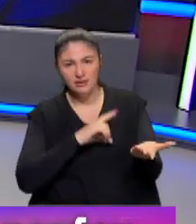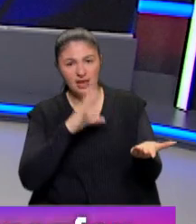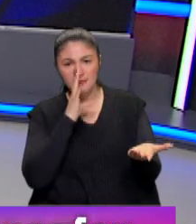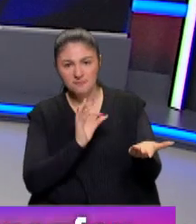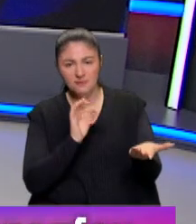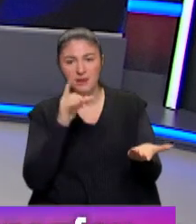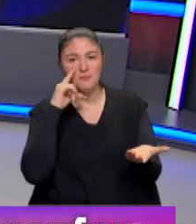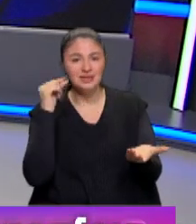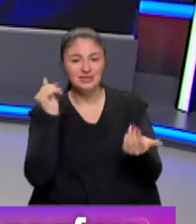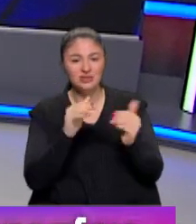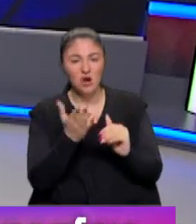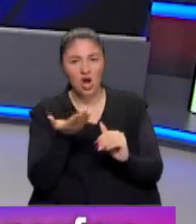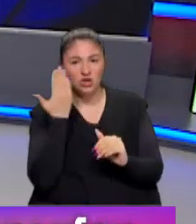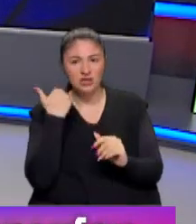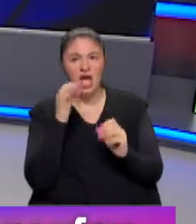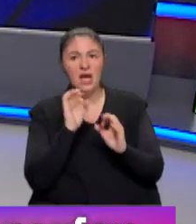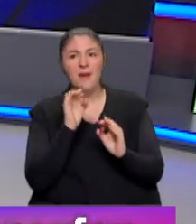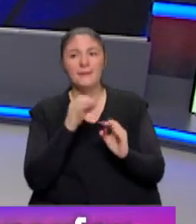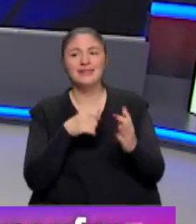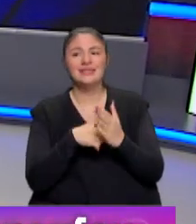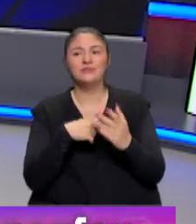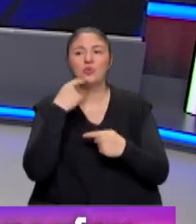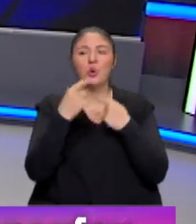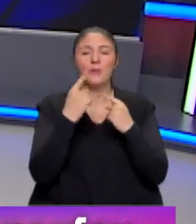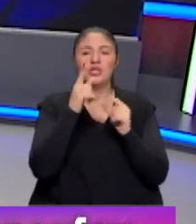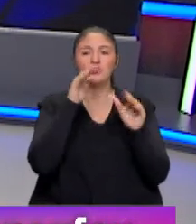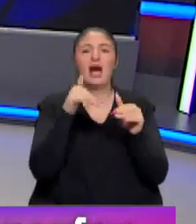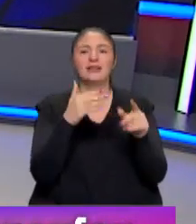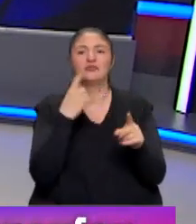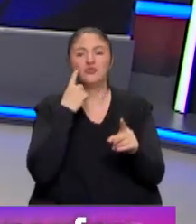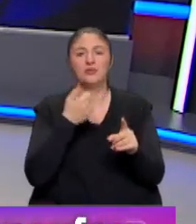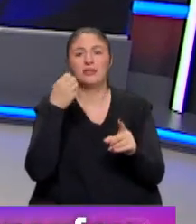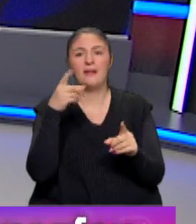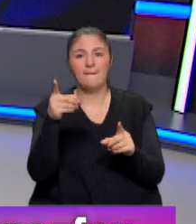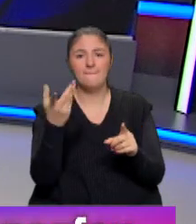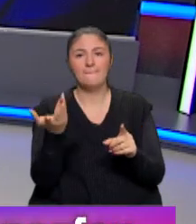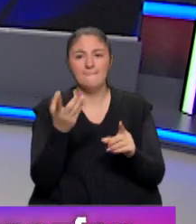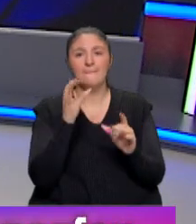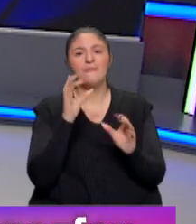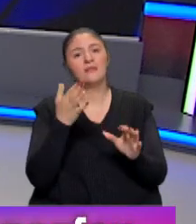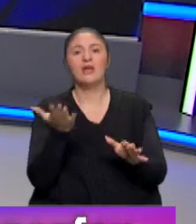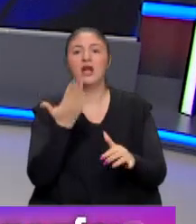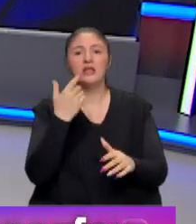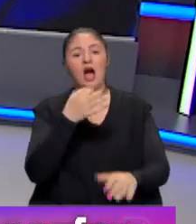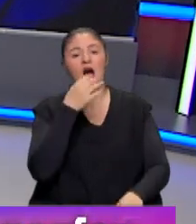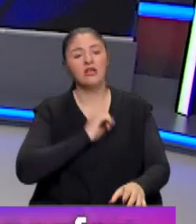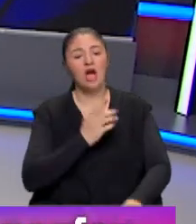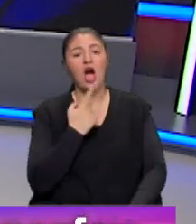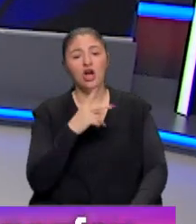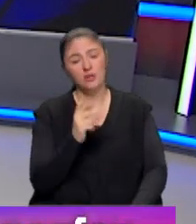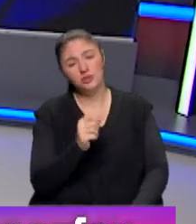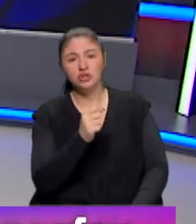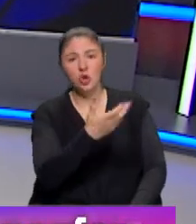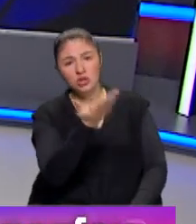kim? Mayıs seçimleri öncesinde sıklıkla duyduğumuz bir çağrıydı Cumhurbaşkanı Erdoğan'ından. Sıkıysa adayınızı açıklayın diyerek